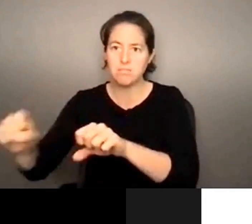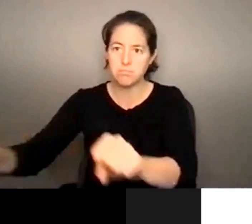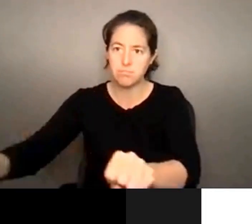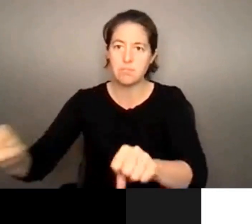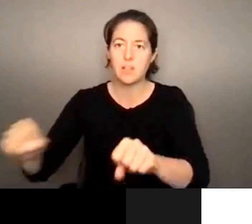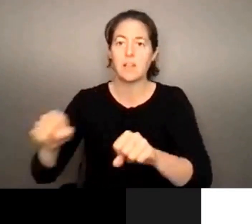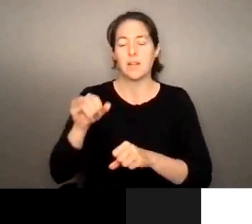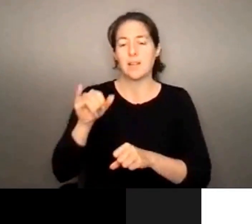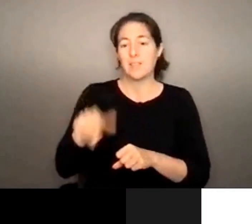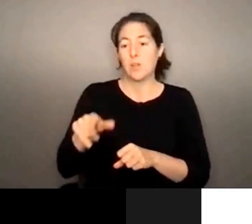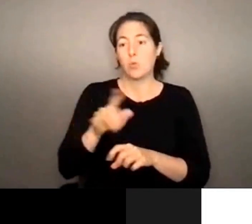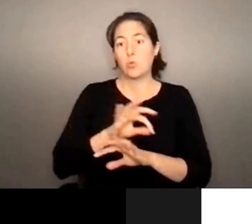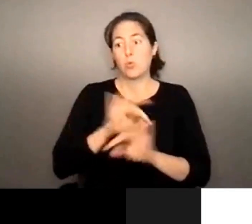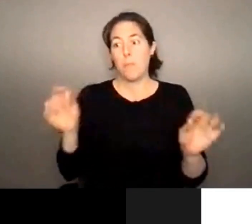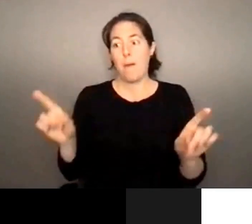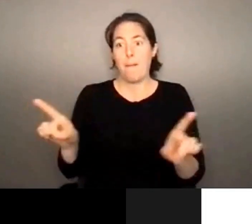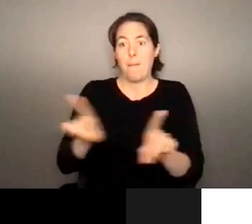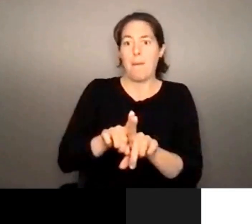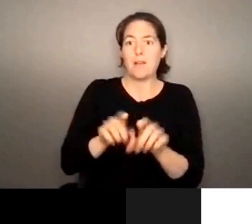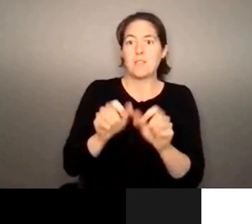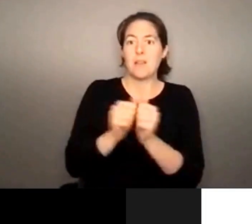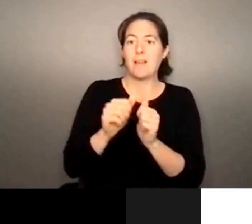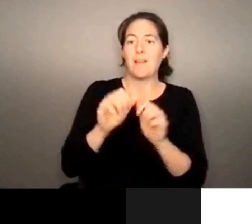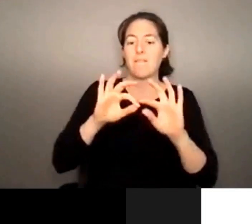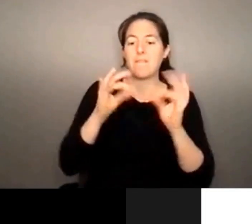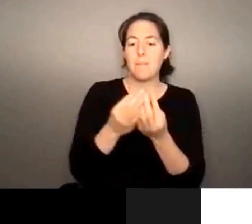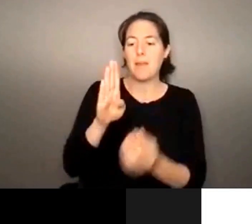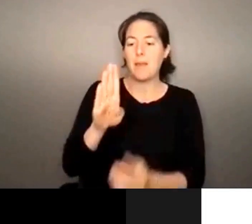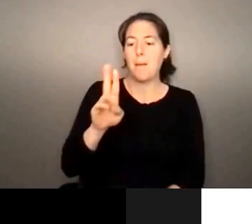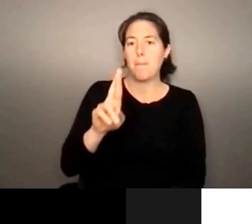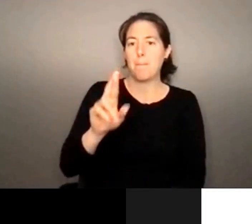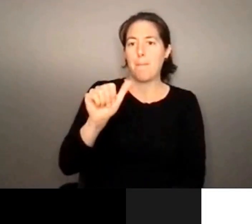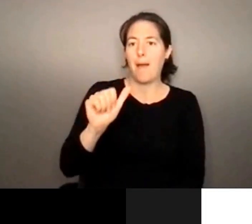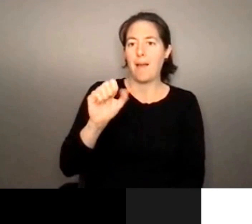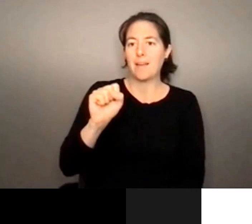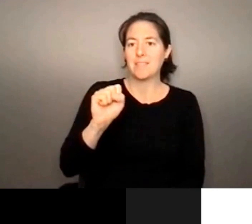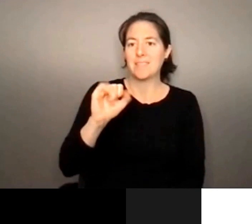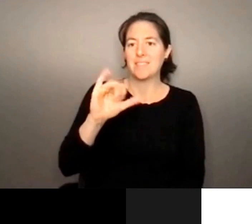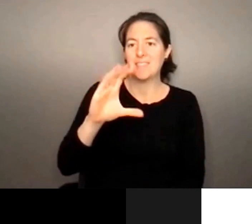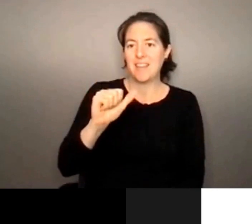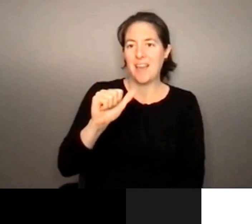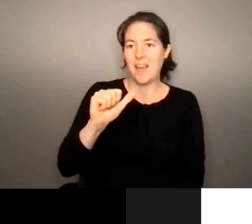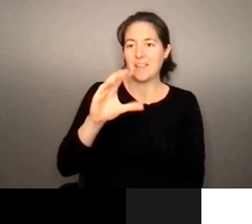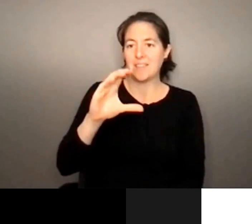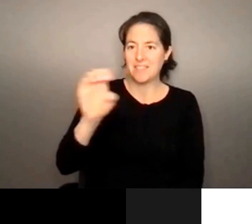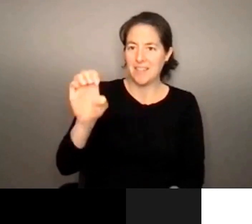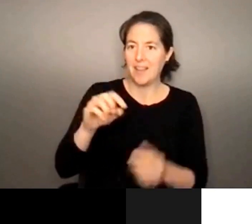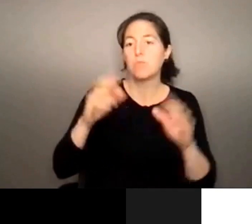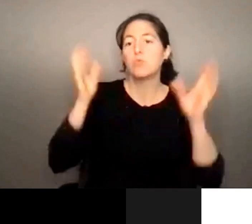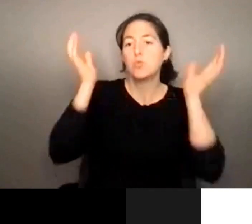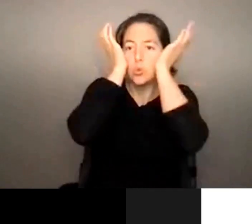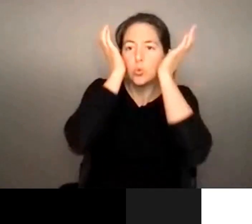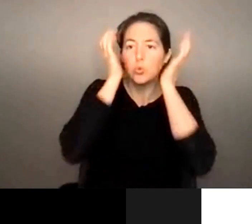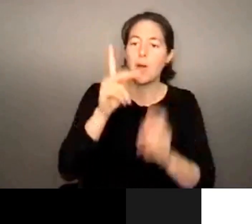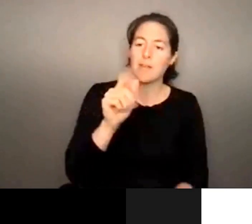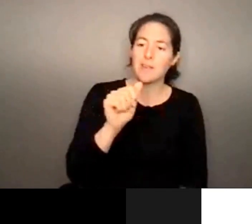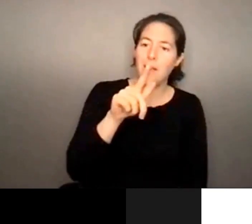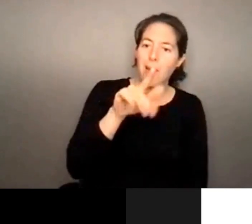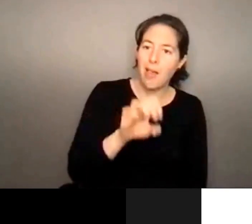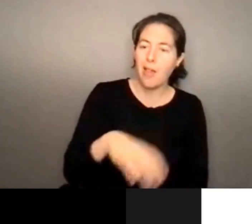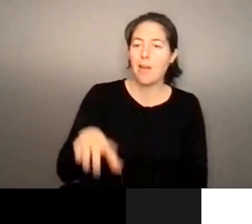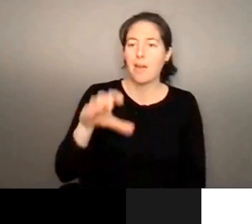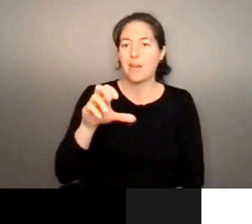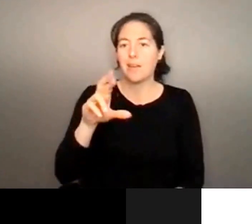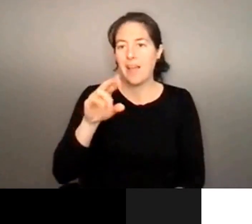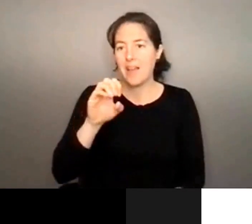un super compagnon pour les brassicacées, donc les choux comme le kale, les cressons,